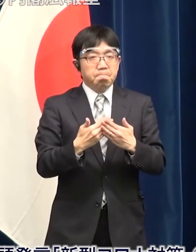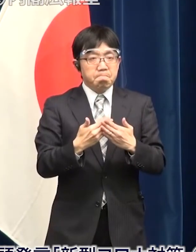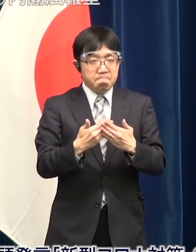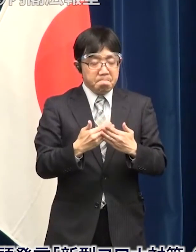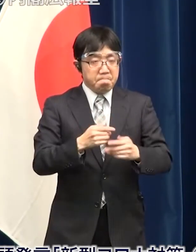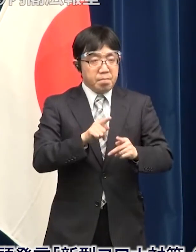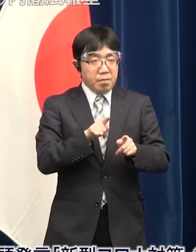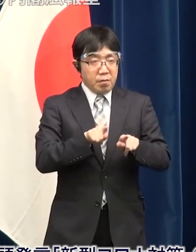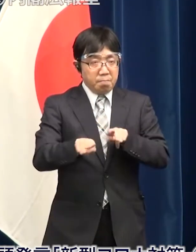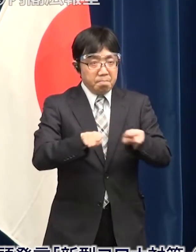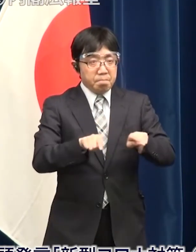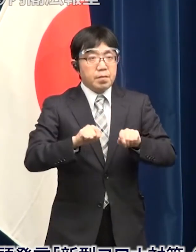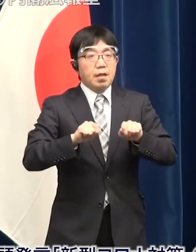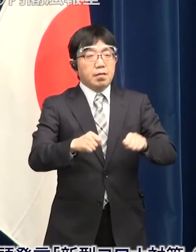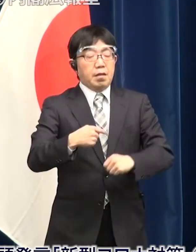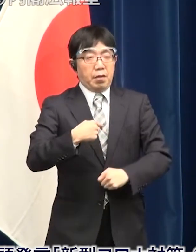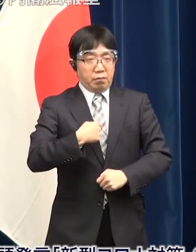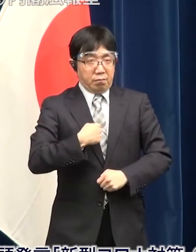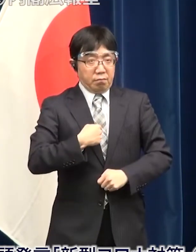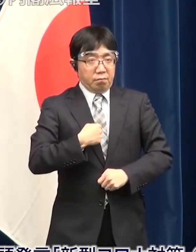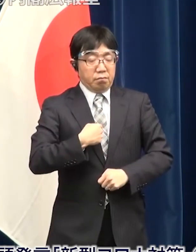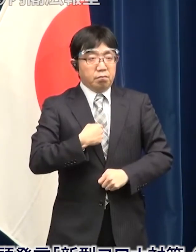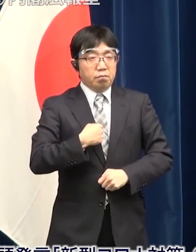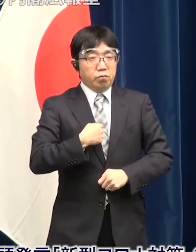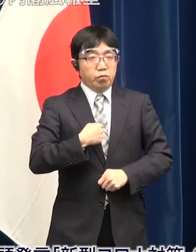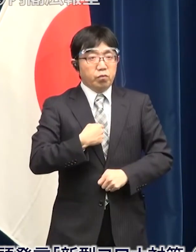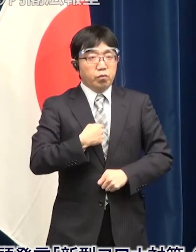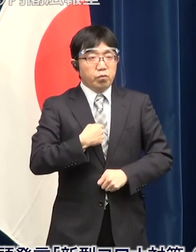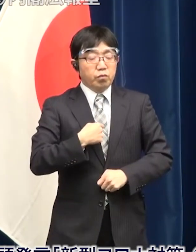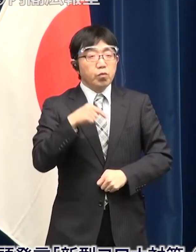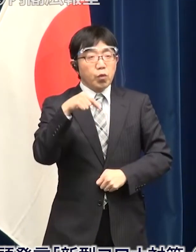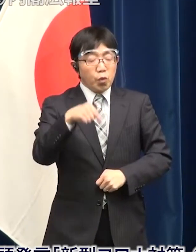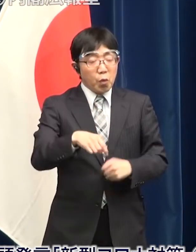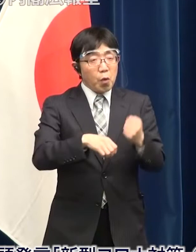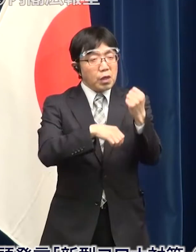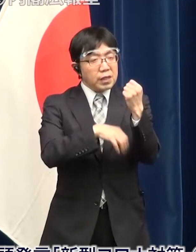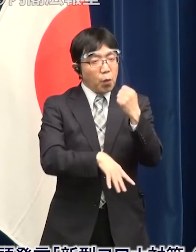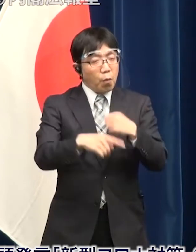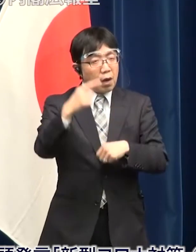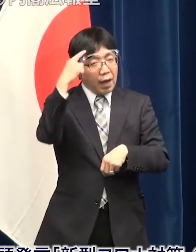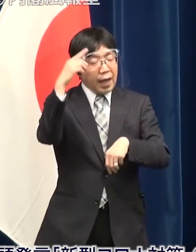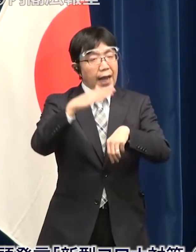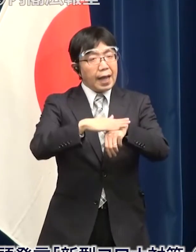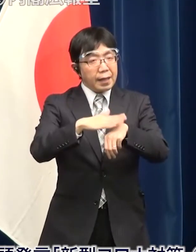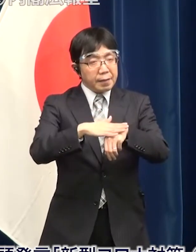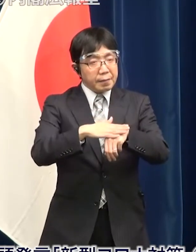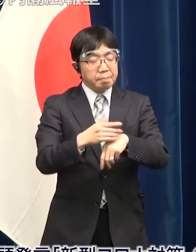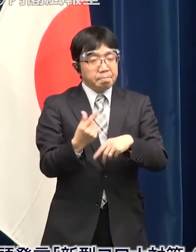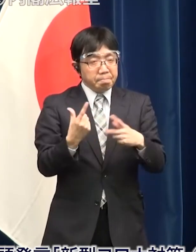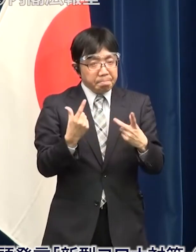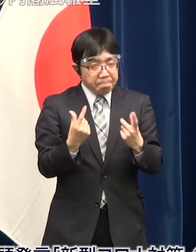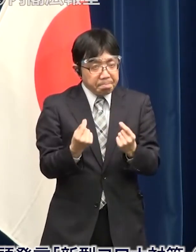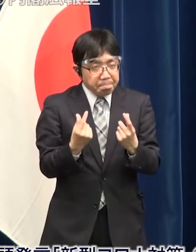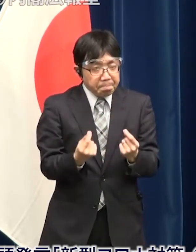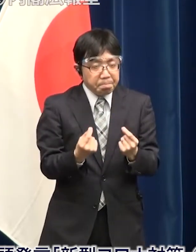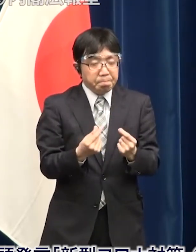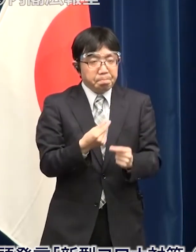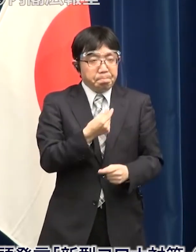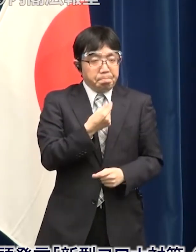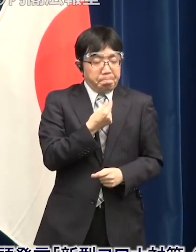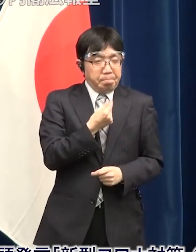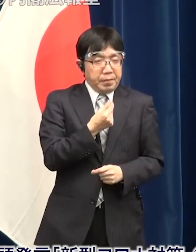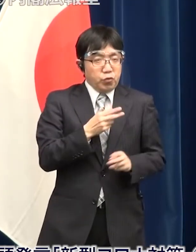その上で私はコロナ対策の基本姿勢慎重さは堅持しながら